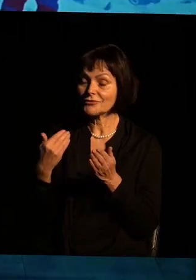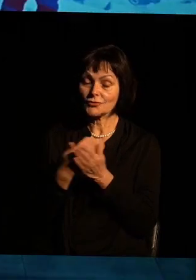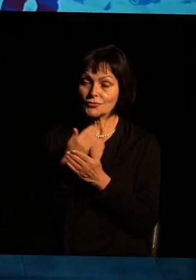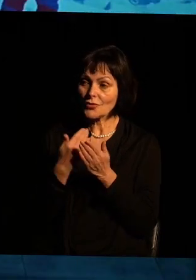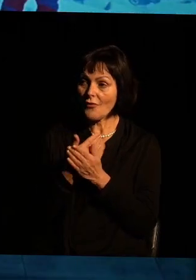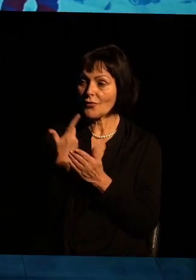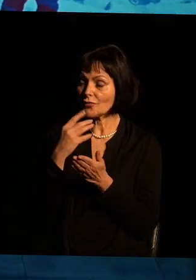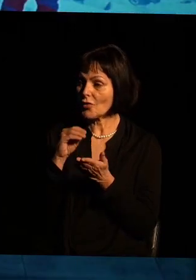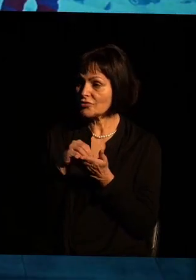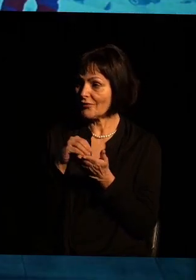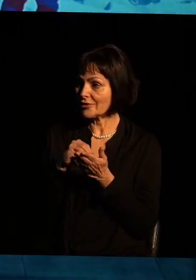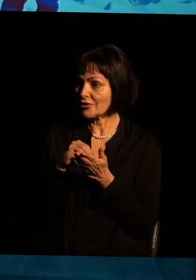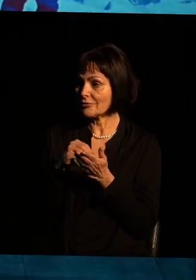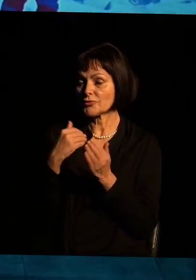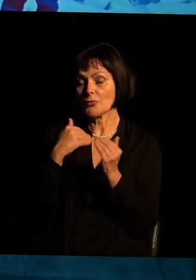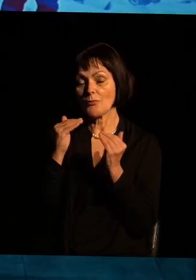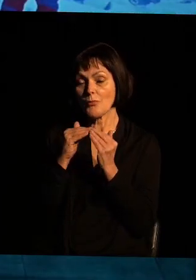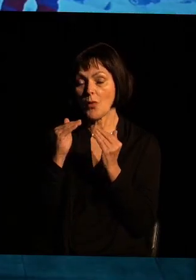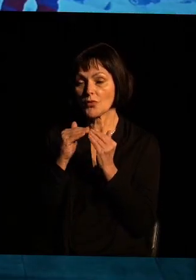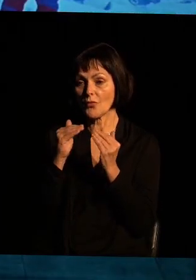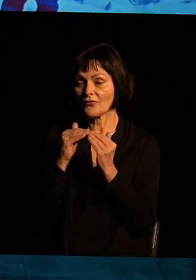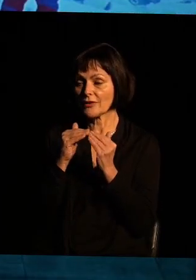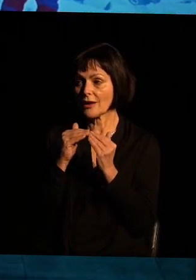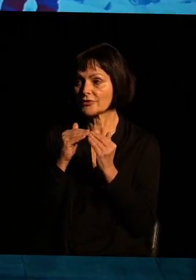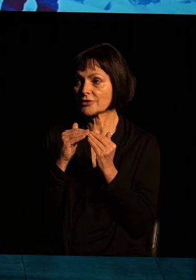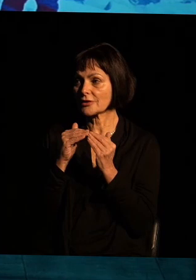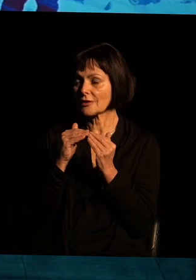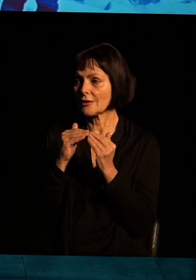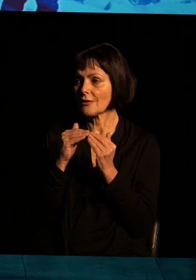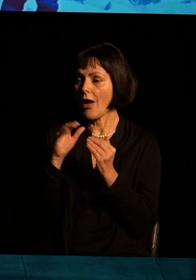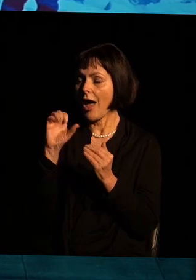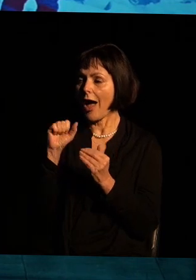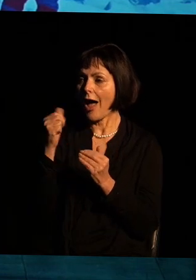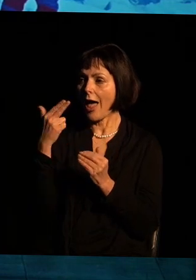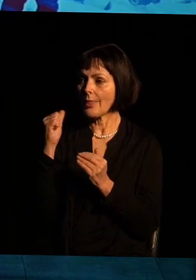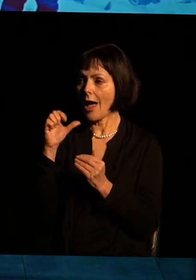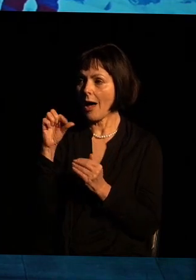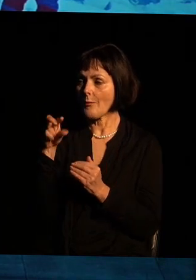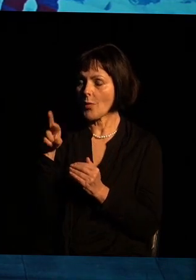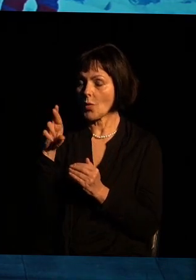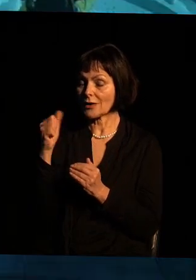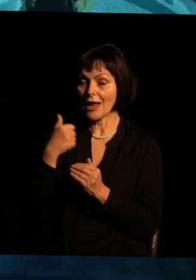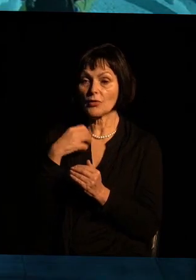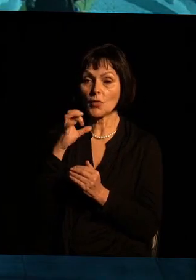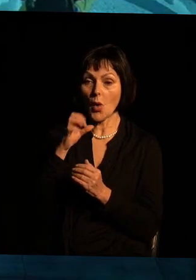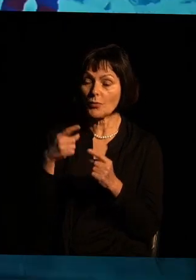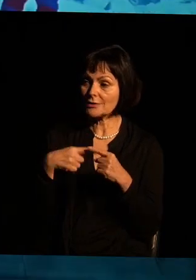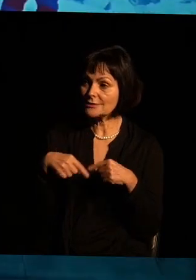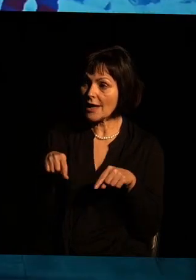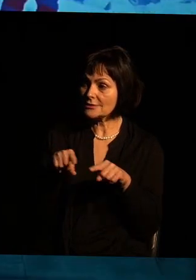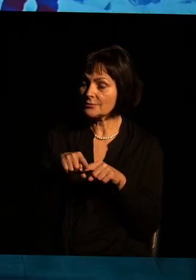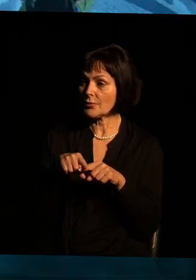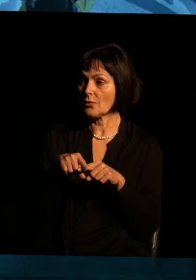takie doświadczenie, które można trochę porównać do tej Annapurny, prawda? Bo świetny zespół, znowu też Krzysiek